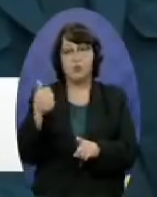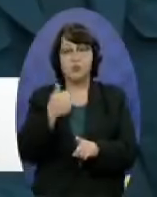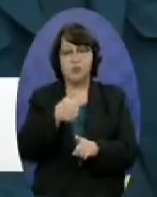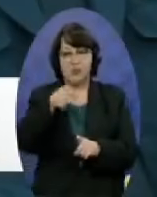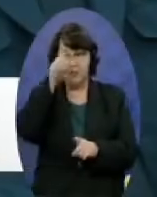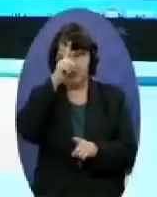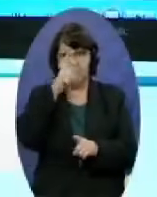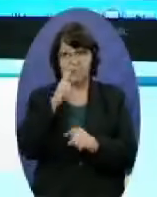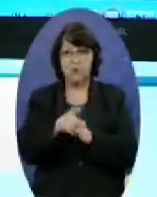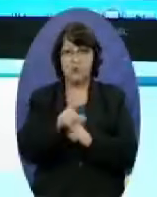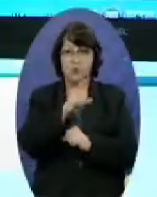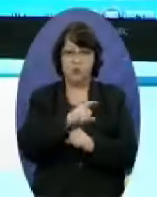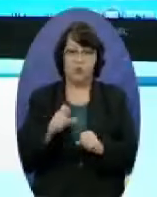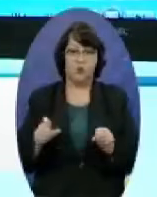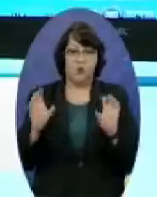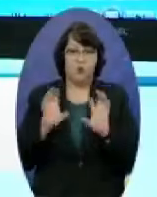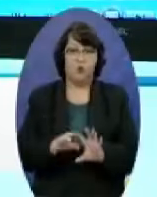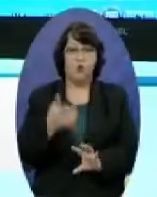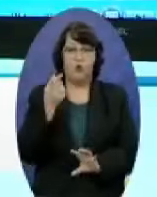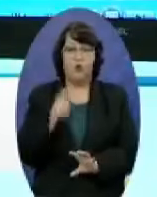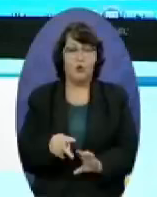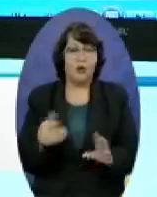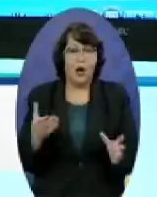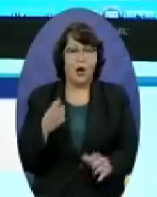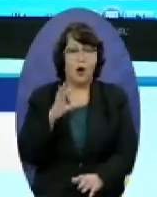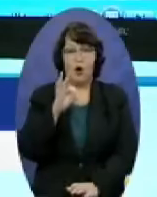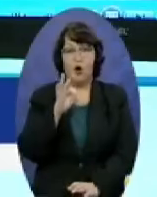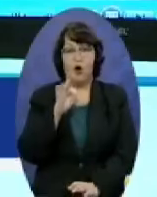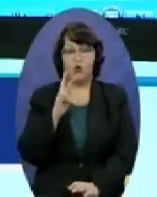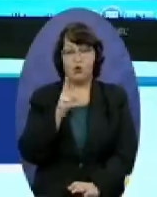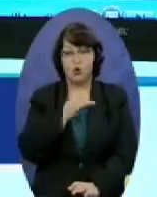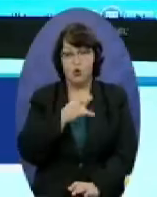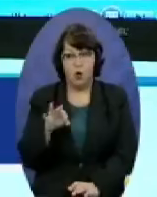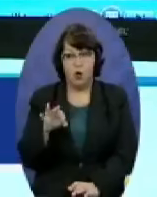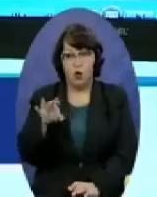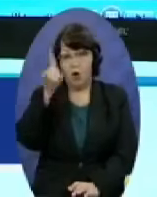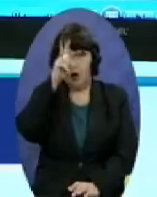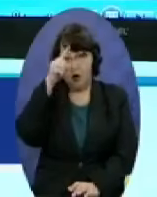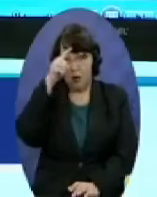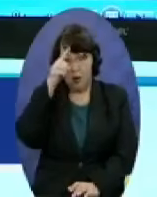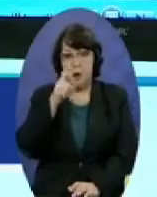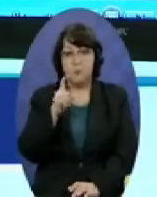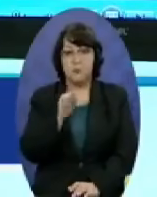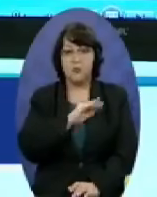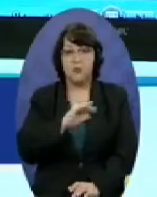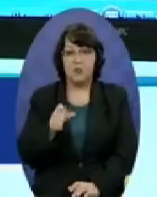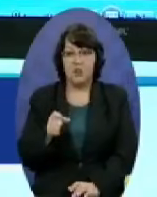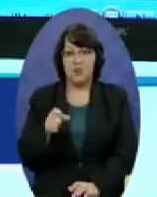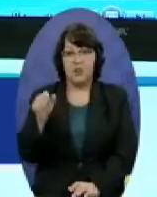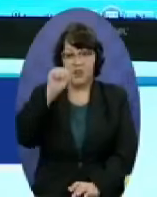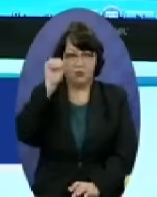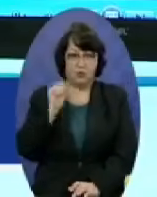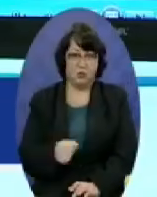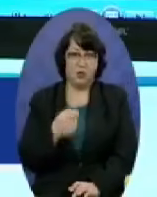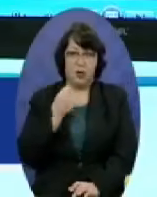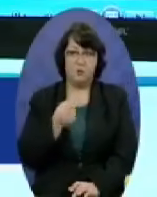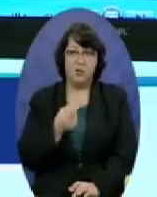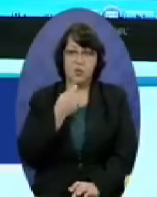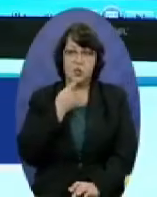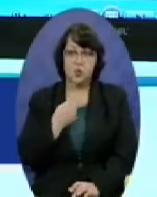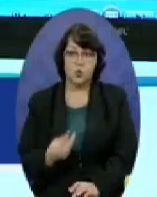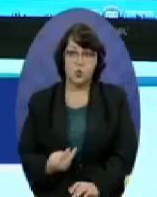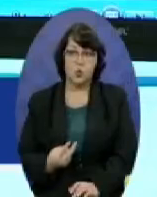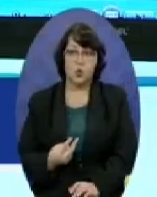мэрэгжилтнүүд оролцлоо. Гол асуудал нь бид нар онцлогооны болон эмчилгээний асуудлууд нэлээд төвөгтэй байдаг. Жишээлбэл одоо